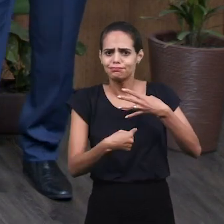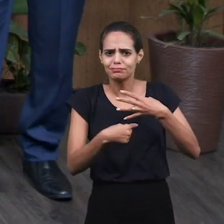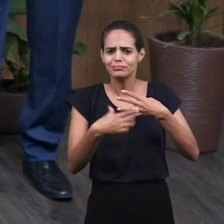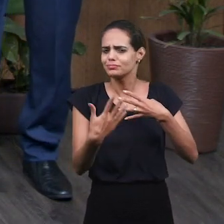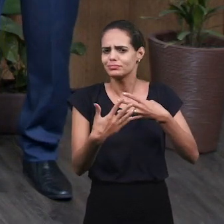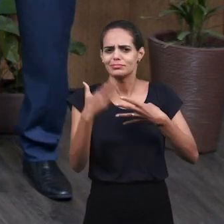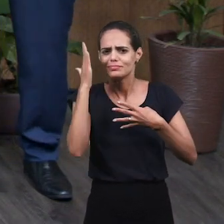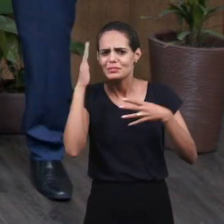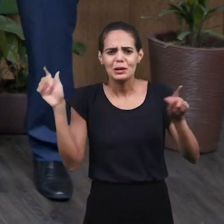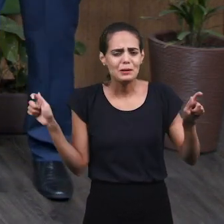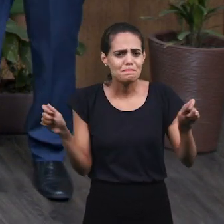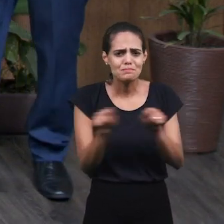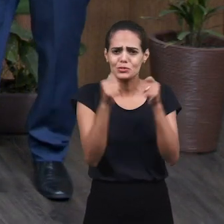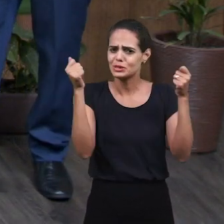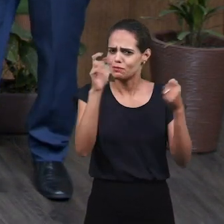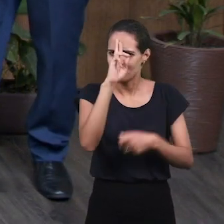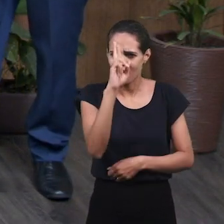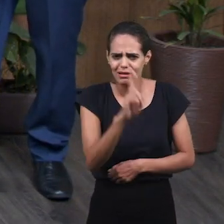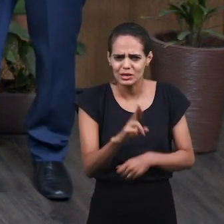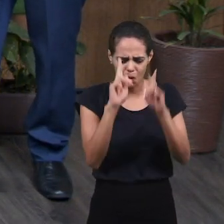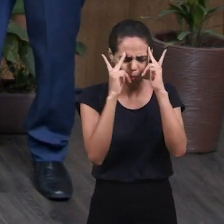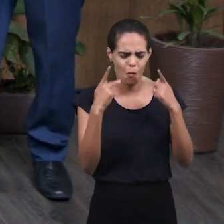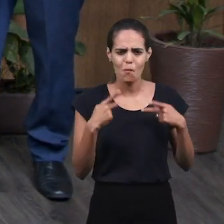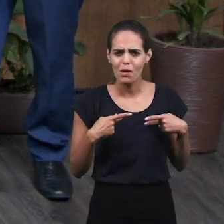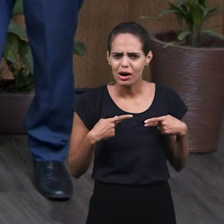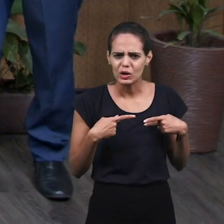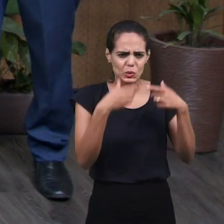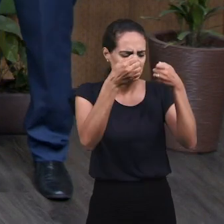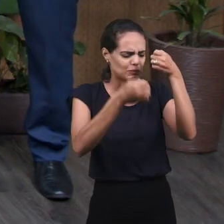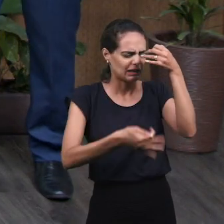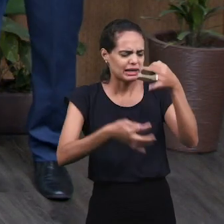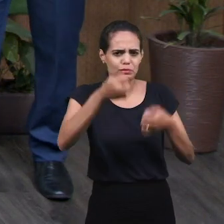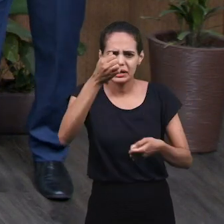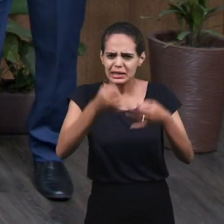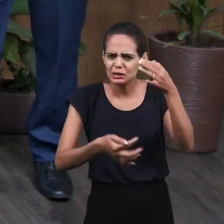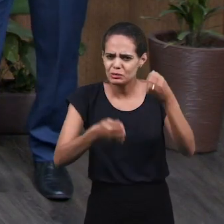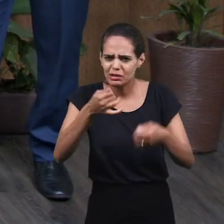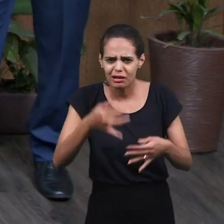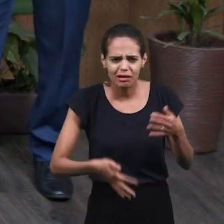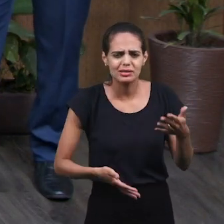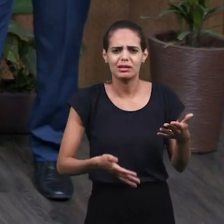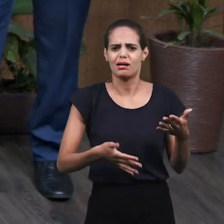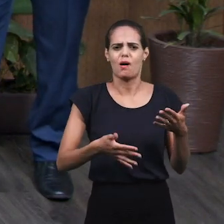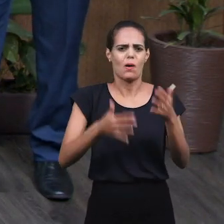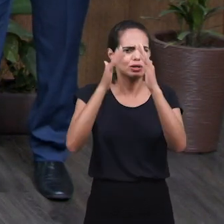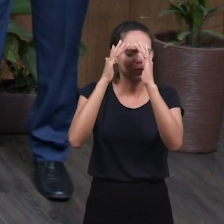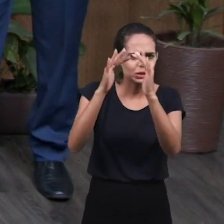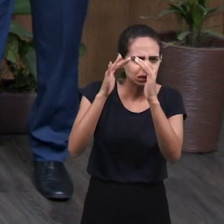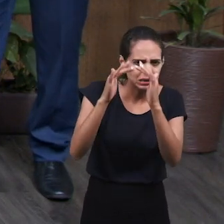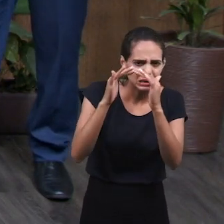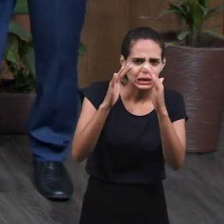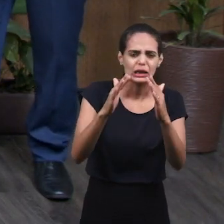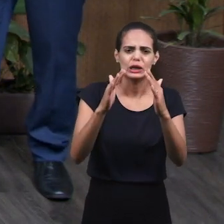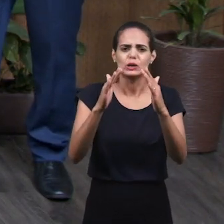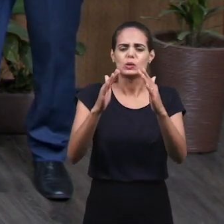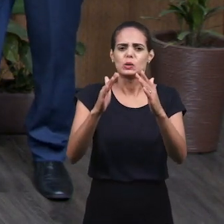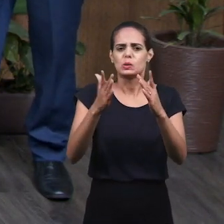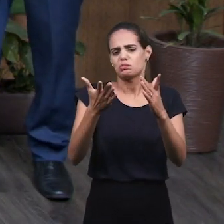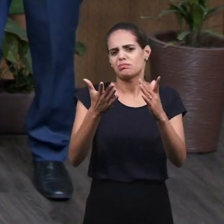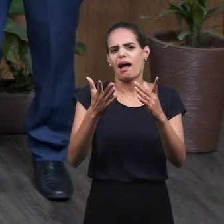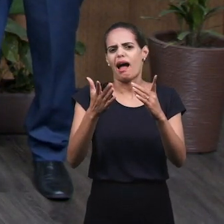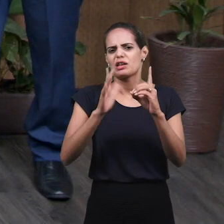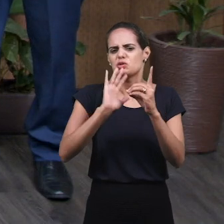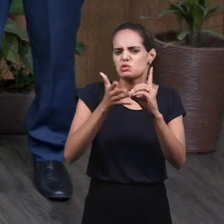pas... Comment comprendre ce principe par le raisonnement, par des discours ou par